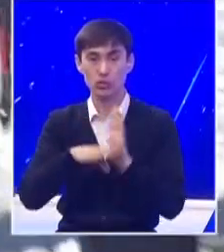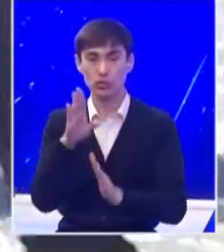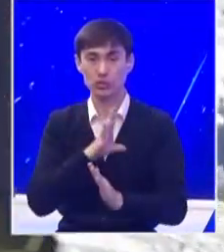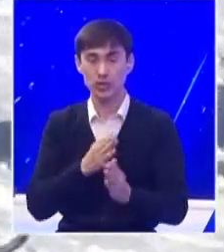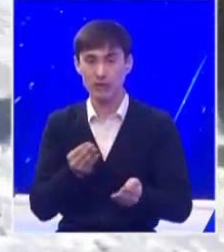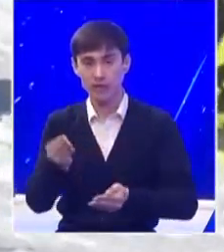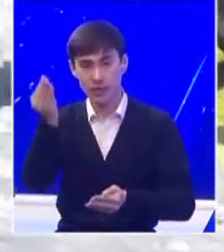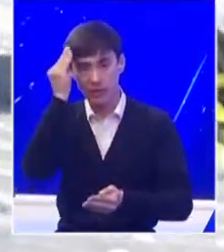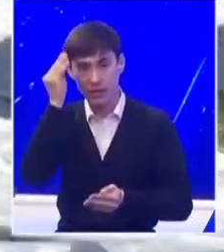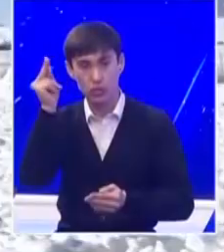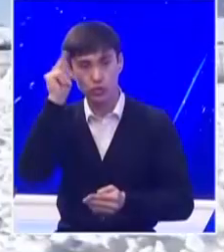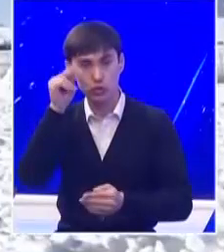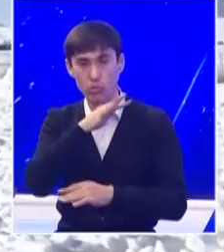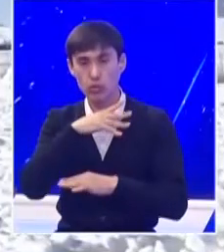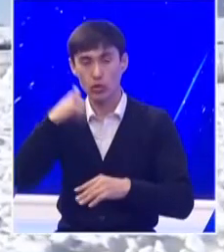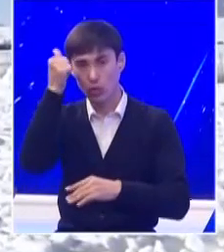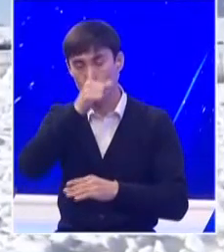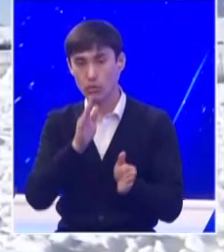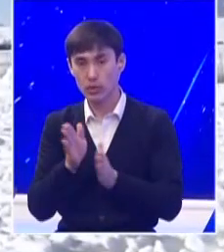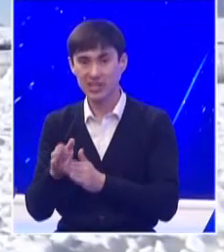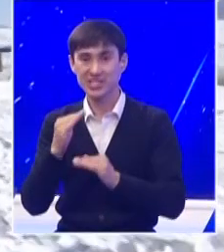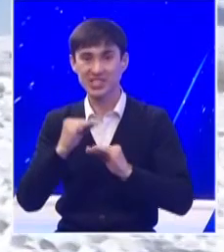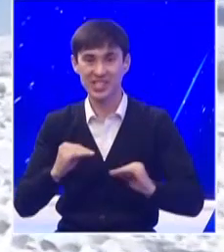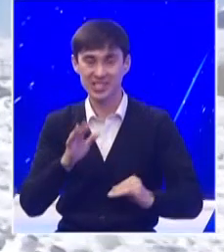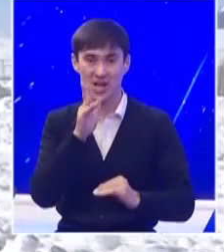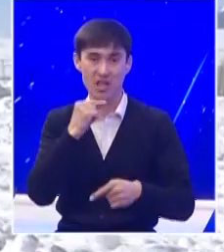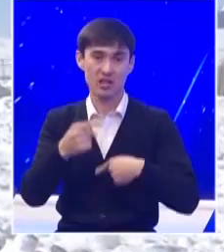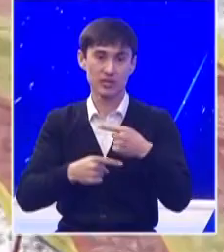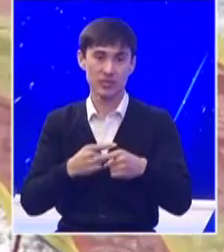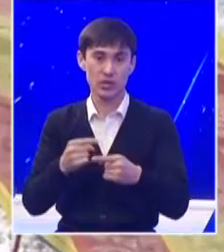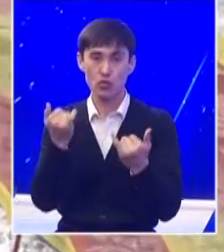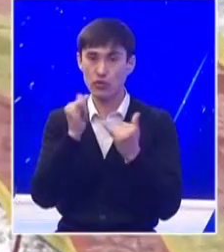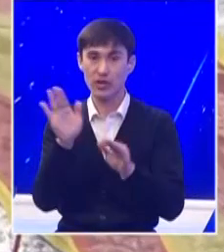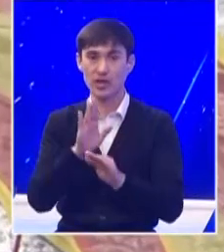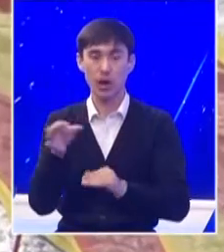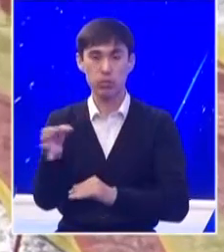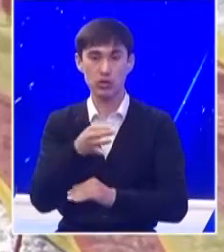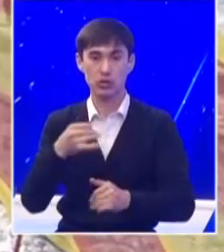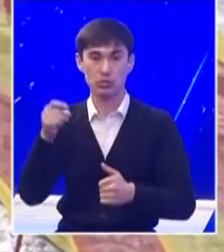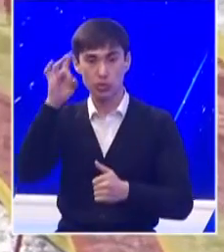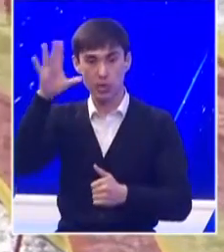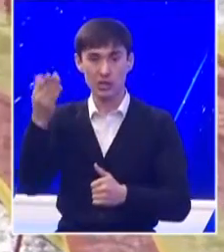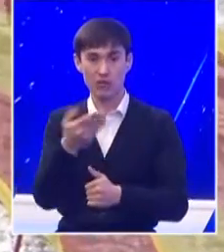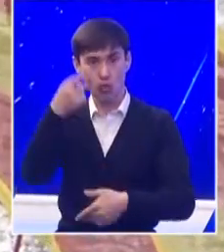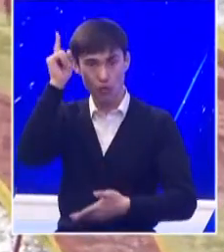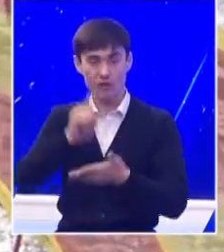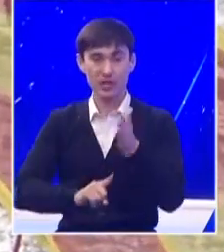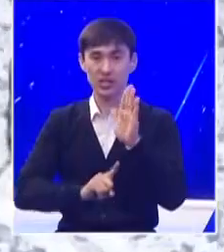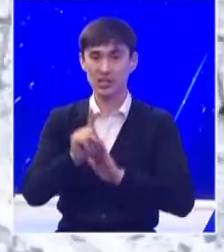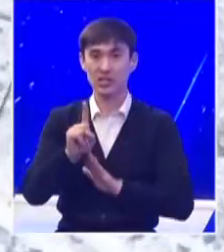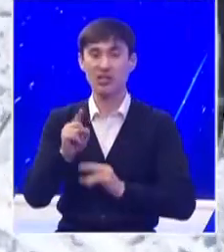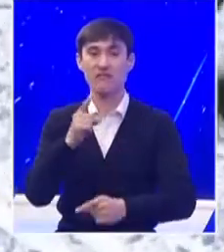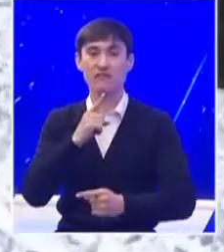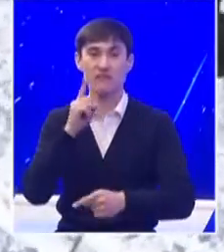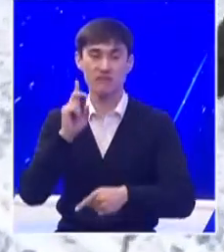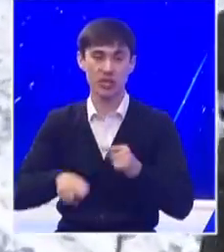беговых лыжах он оттачивает уже многие годы подряд с детских лет. А потому никого не удивили на областном чемпионате его уверенные старт и финиш.